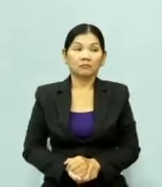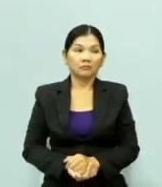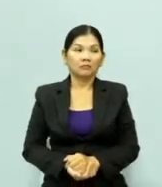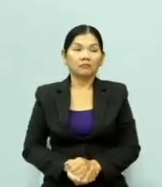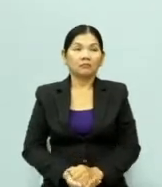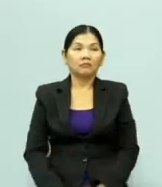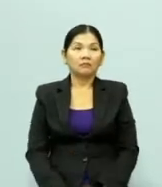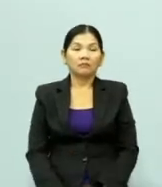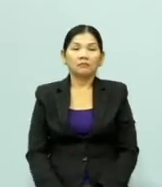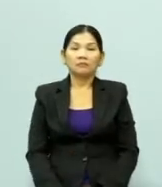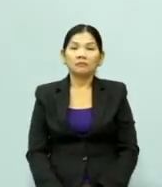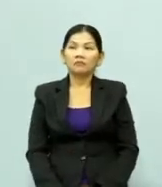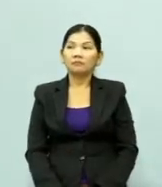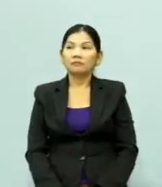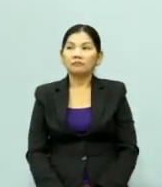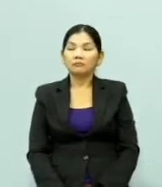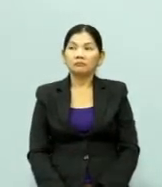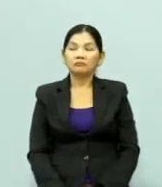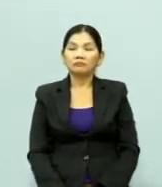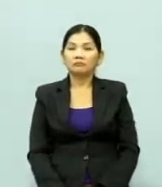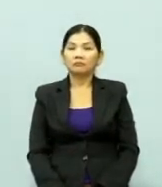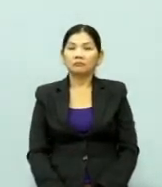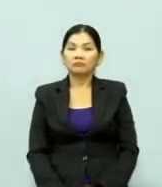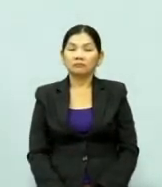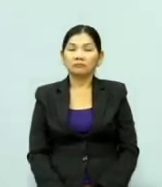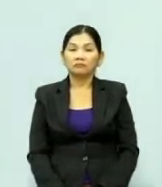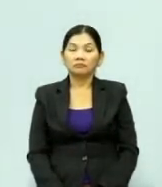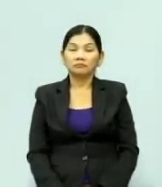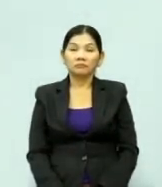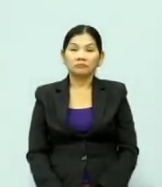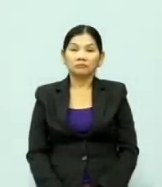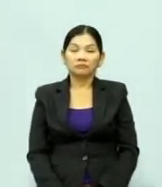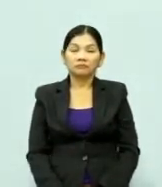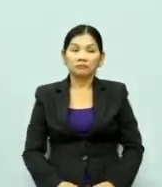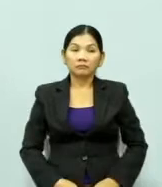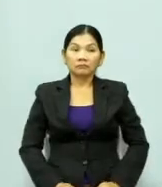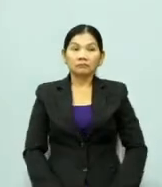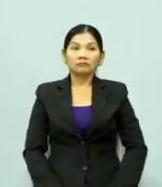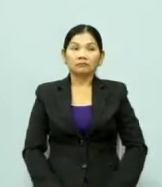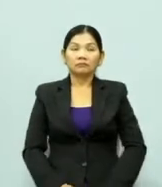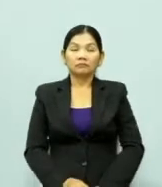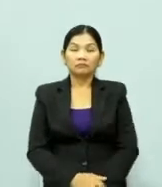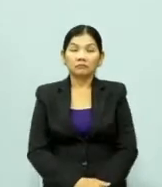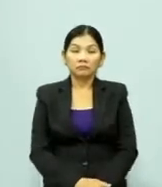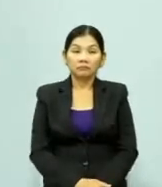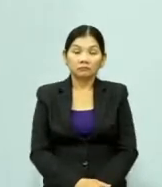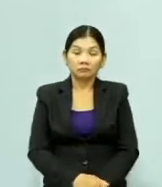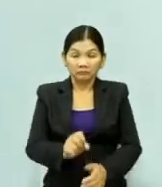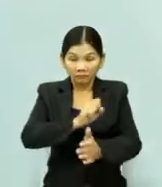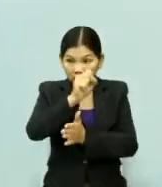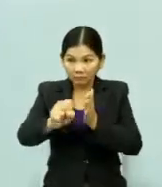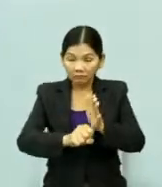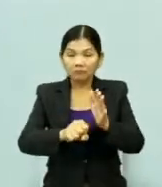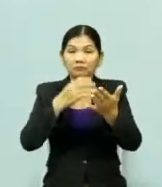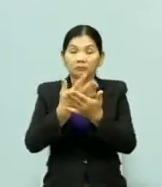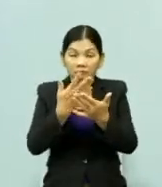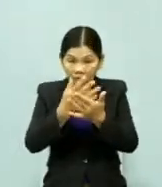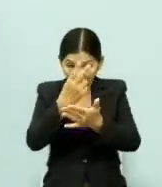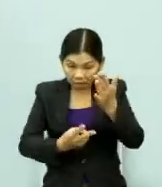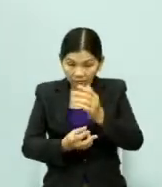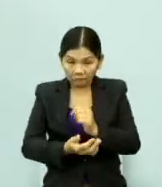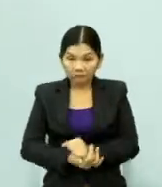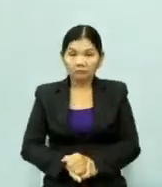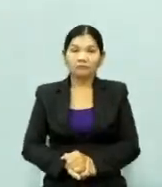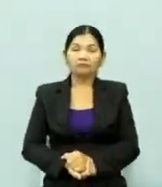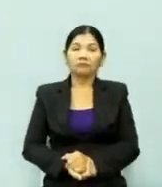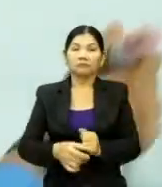chương ná, này cứ năng bằng hành chùm nóng chương chùn cốn. Chà, mánh tùa ấn, rồi bó dương chung mùa ấy con. Chà